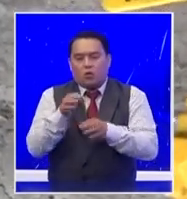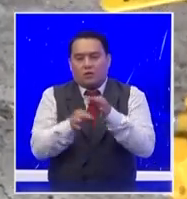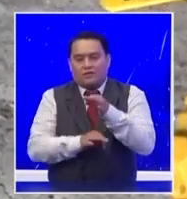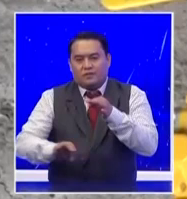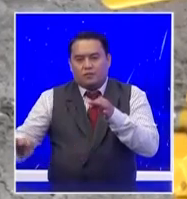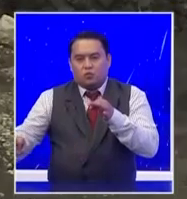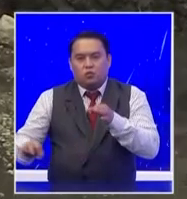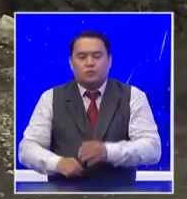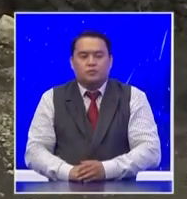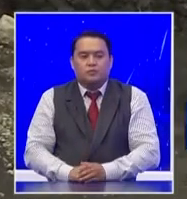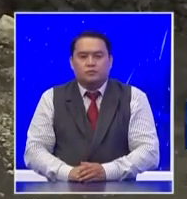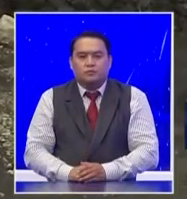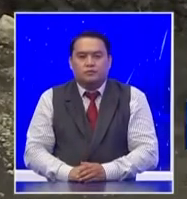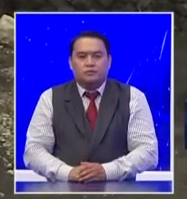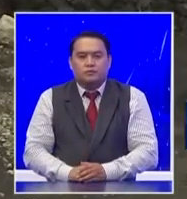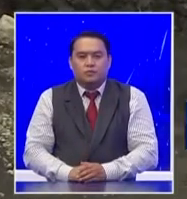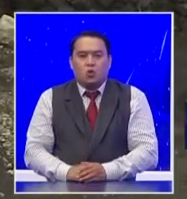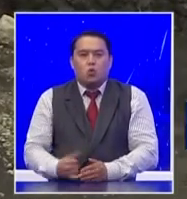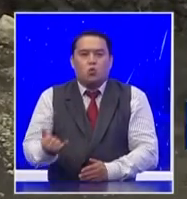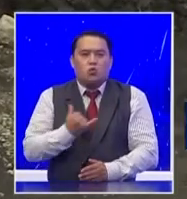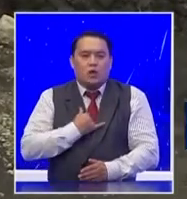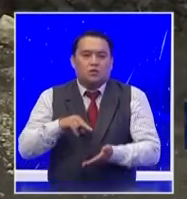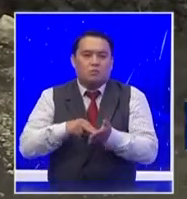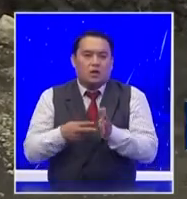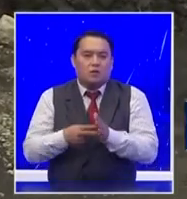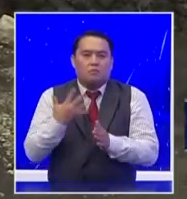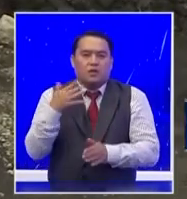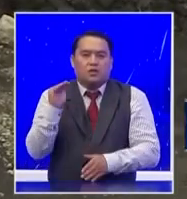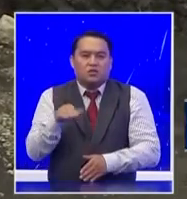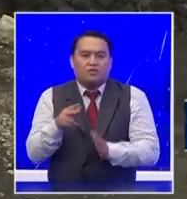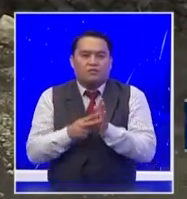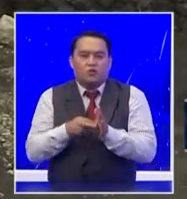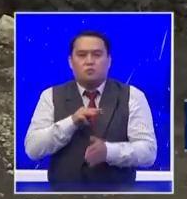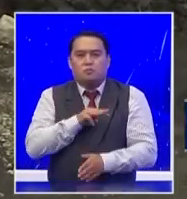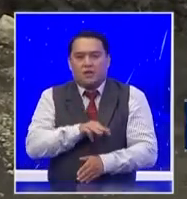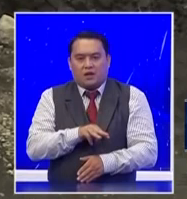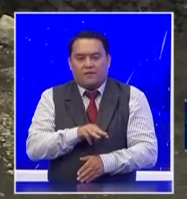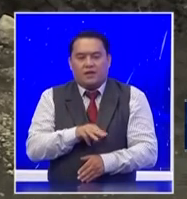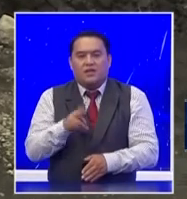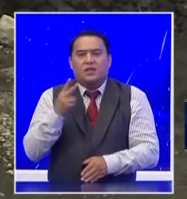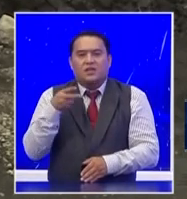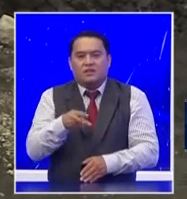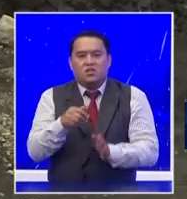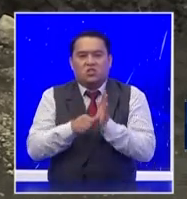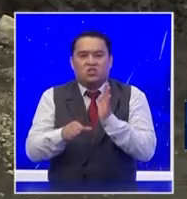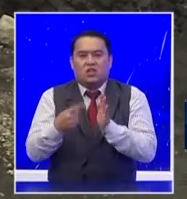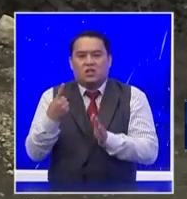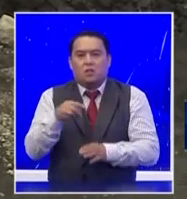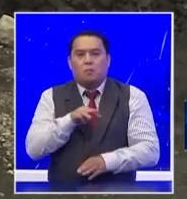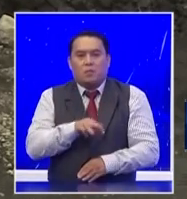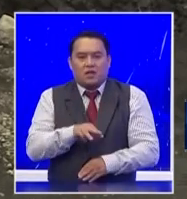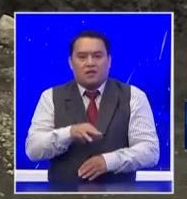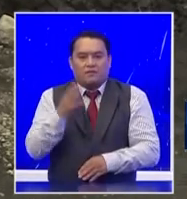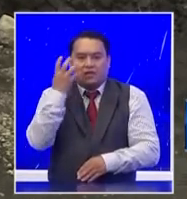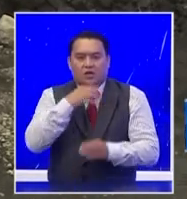сетей. В общем, у нас запланировано 5008 метров. На сегодняшний день выполнено 2061 метров тепловых